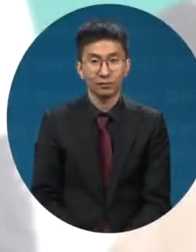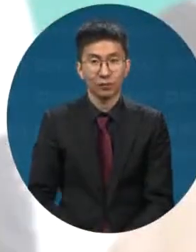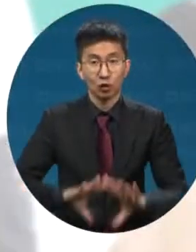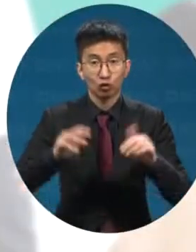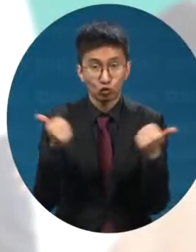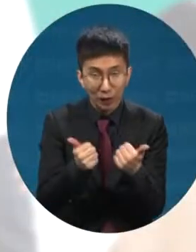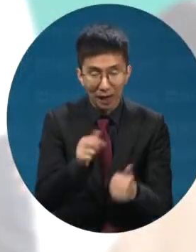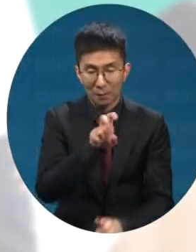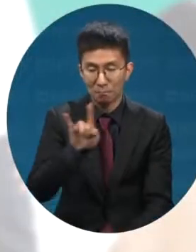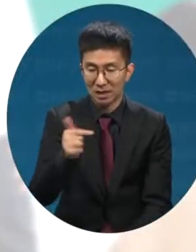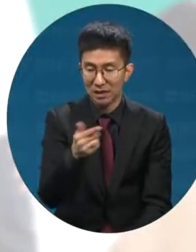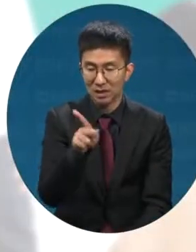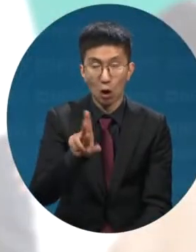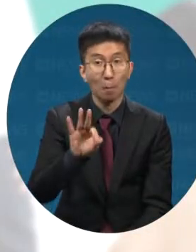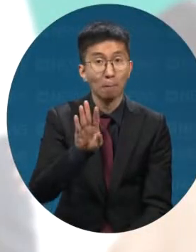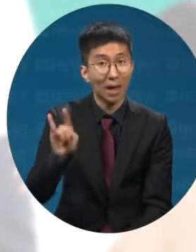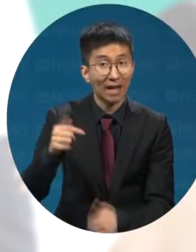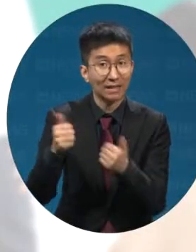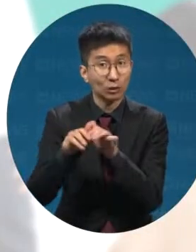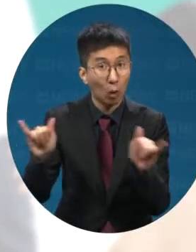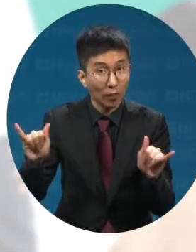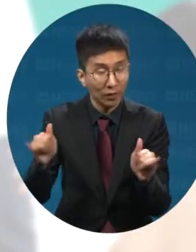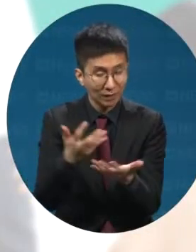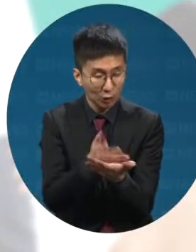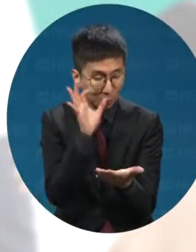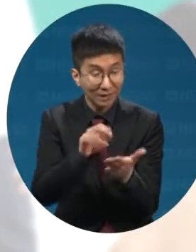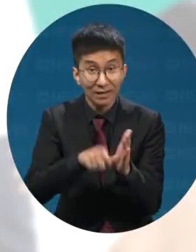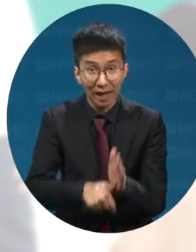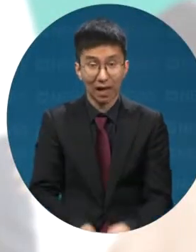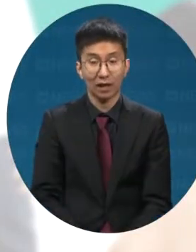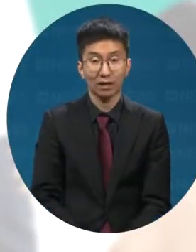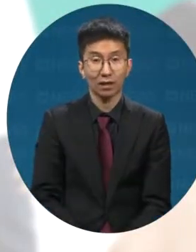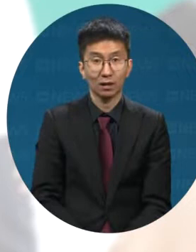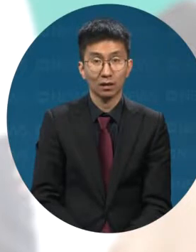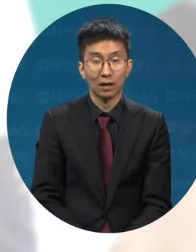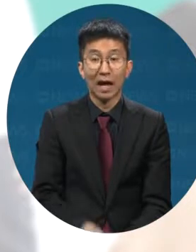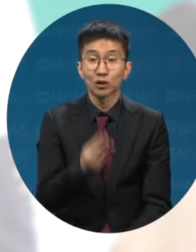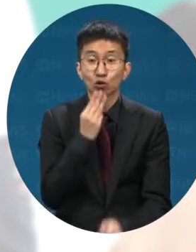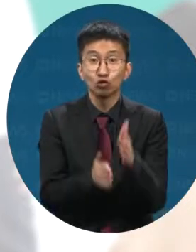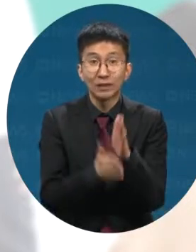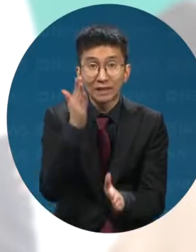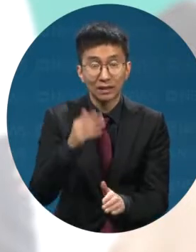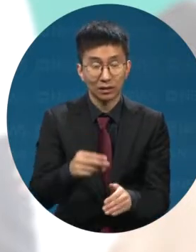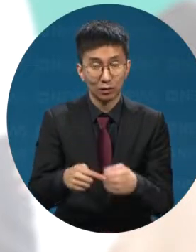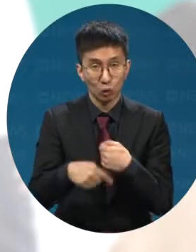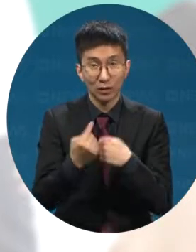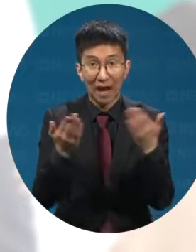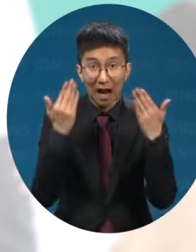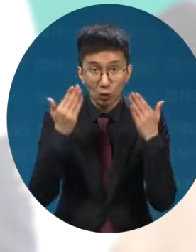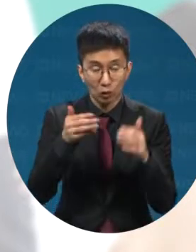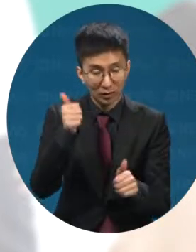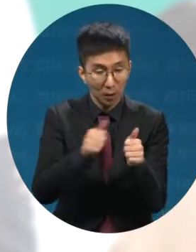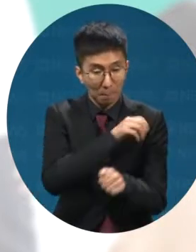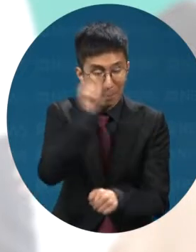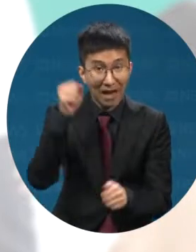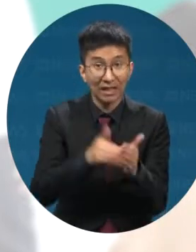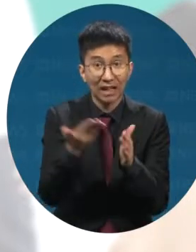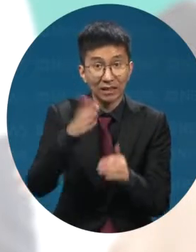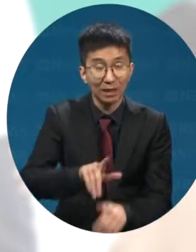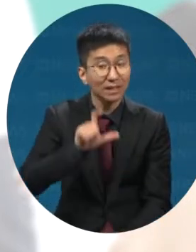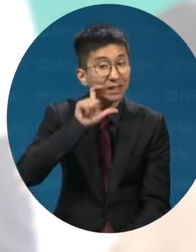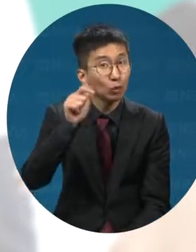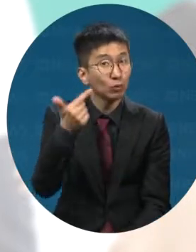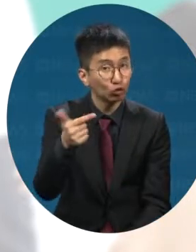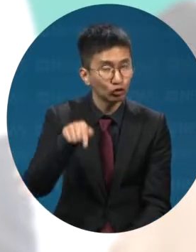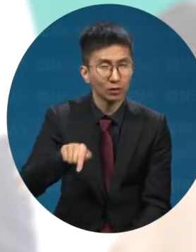국회 민형배 의원실이 교육부 자료를 분석한 결과 서울시의 초등 임용시험 합격자의 발령 대기 기간은 평균